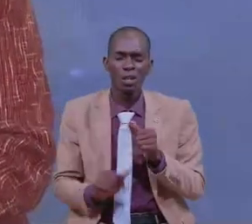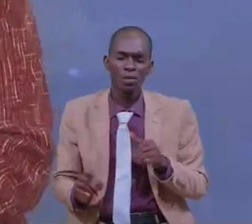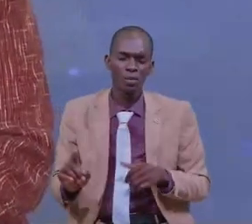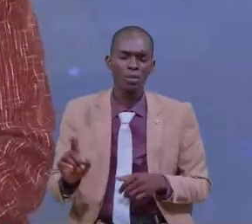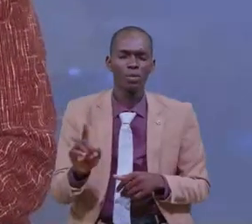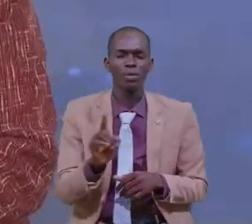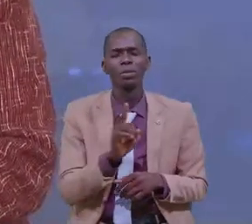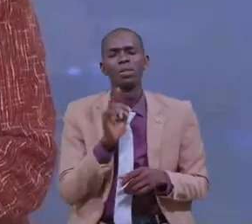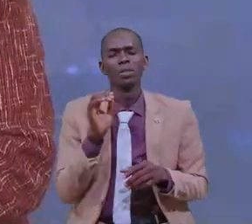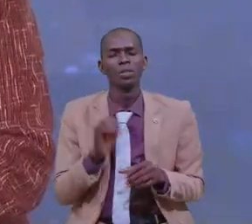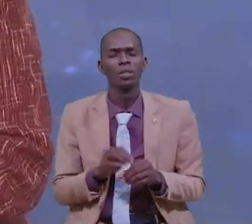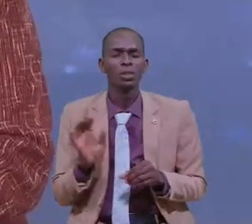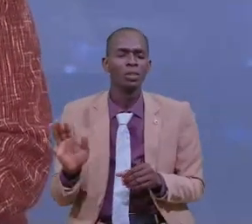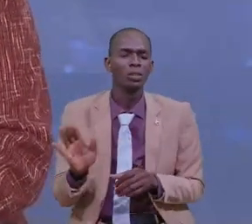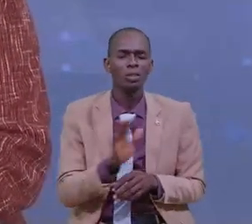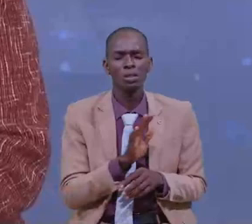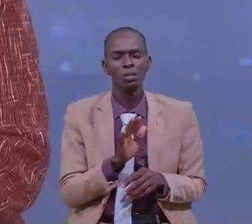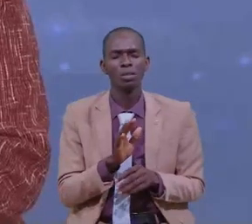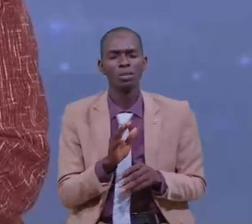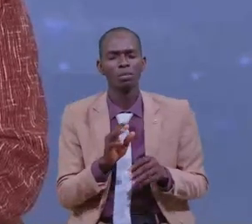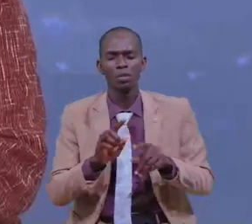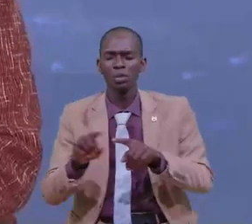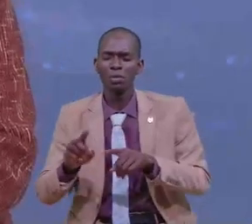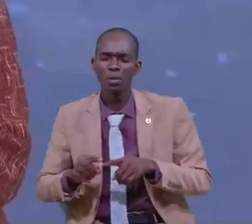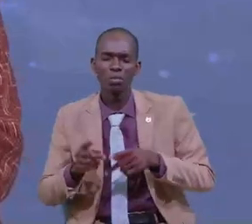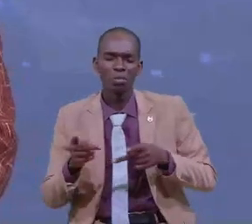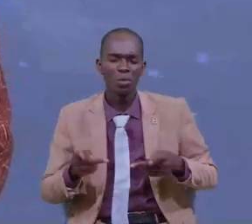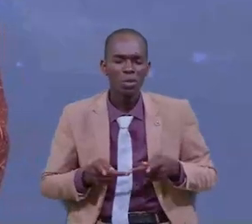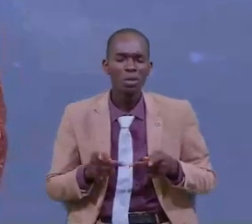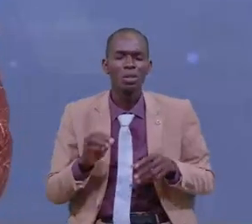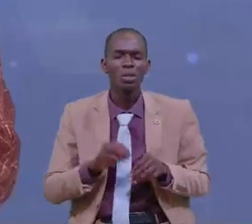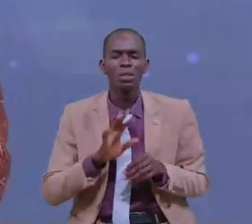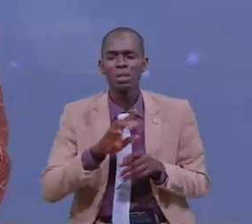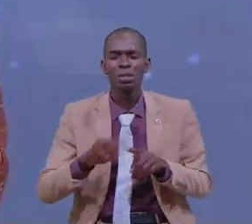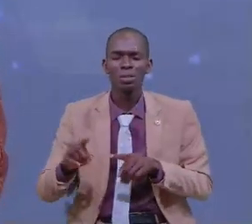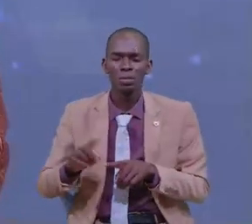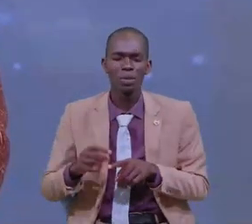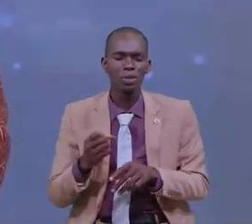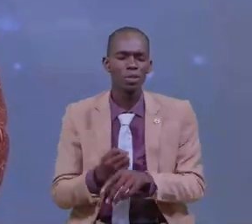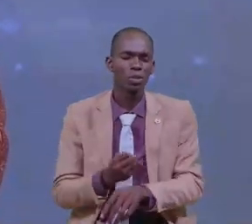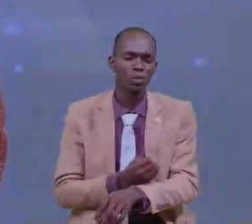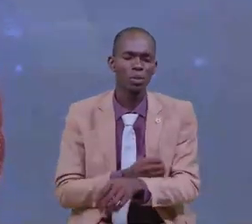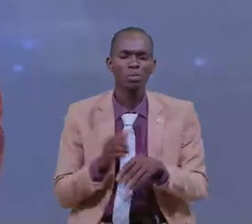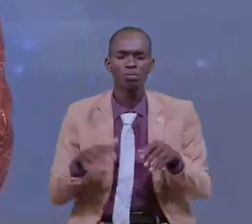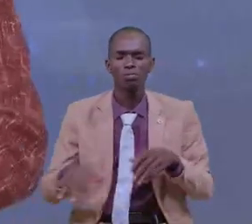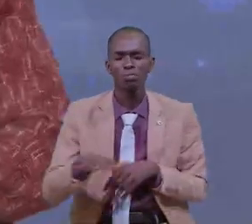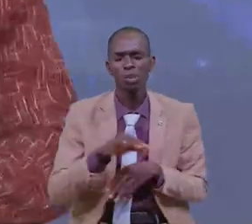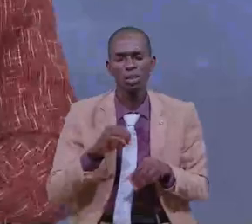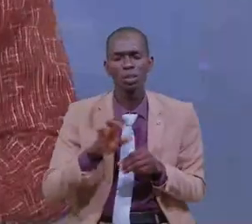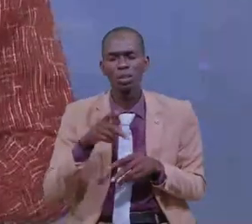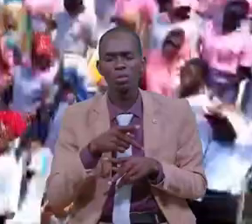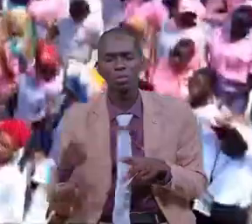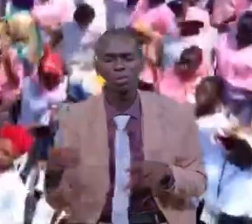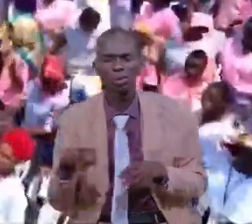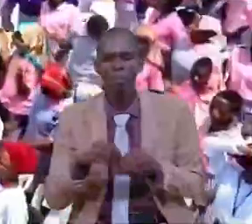Jusqu'à ce que chacun, dans son domaine, dans sa filière, dans sa